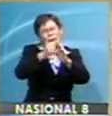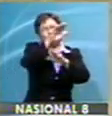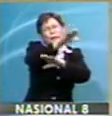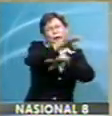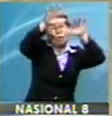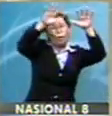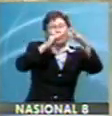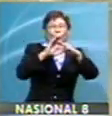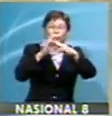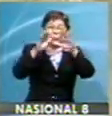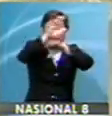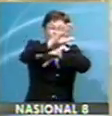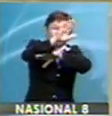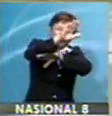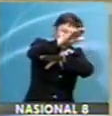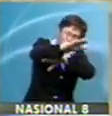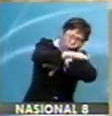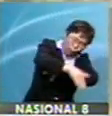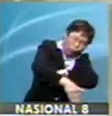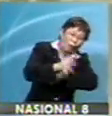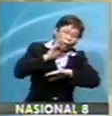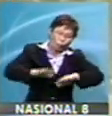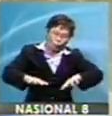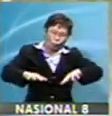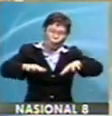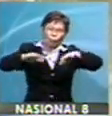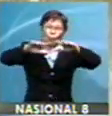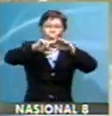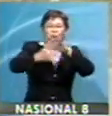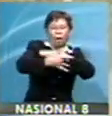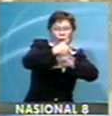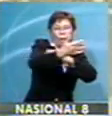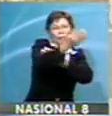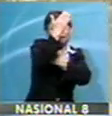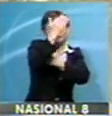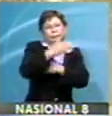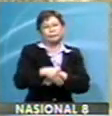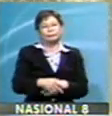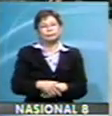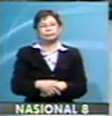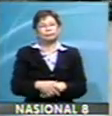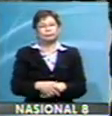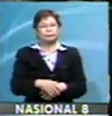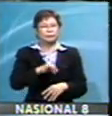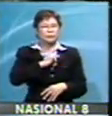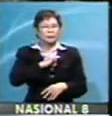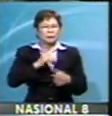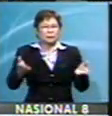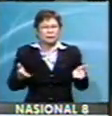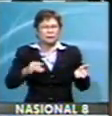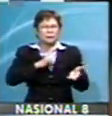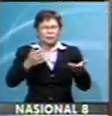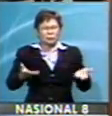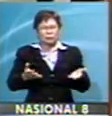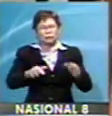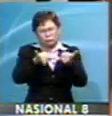semalam hingga lewat malam menyebabkan paras air mula meningkat bermula awal pagi tadi saya di sini dah